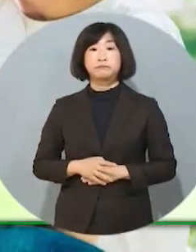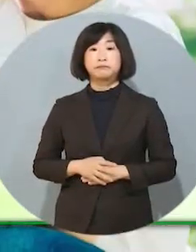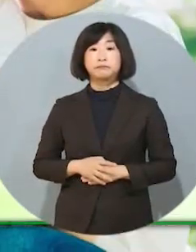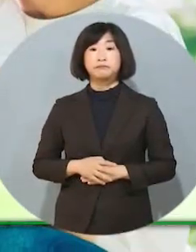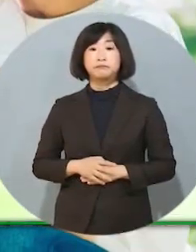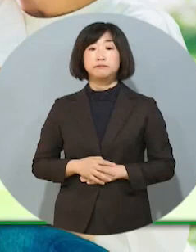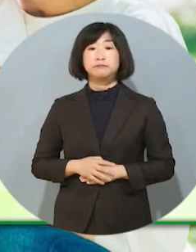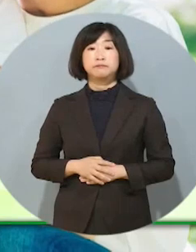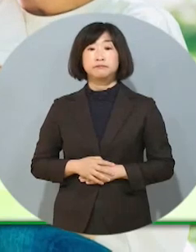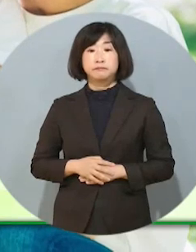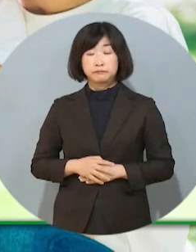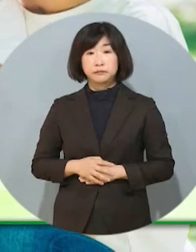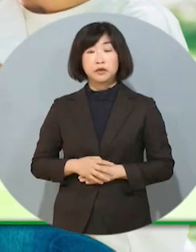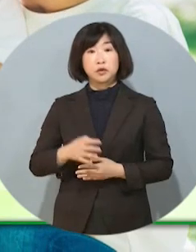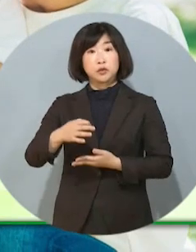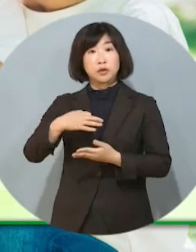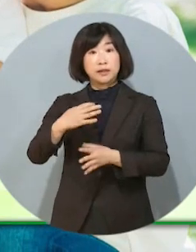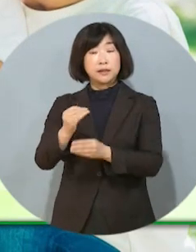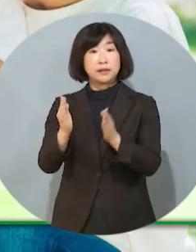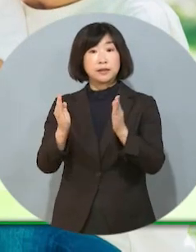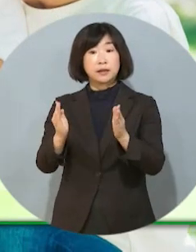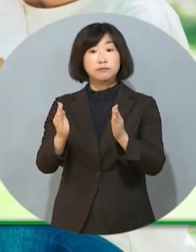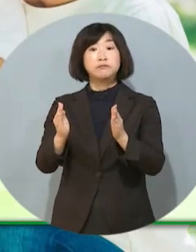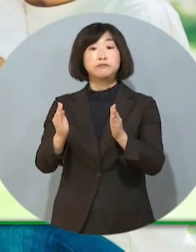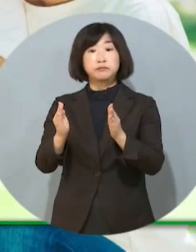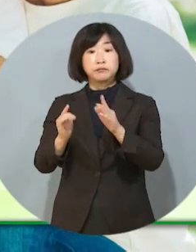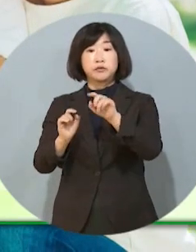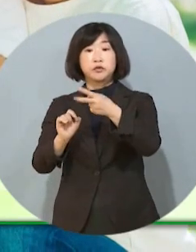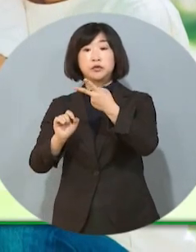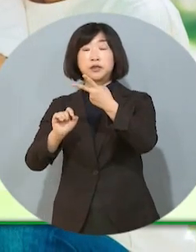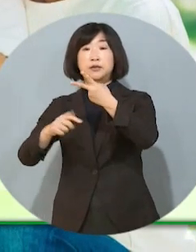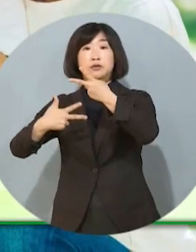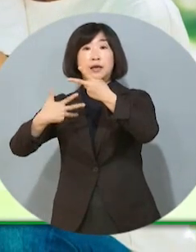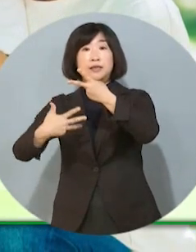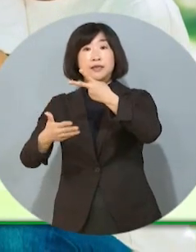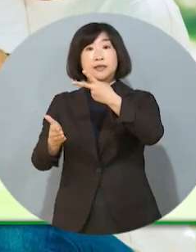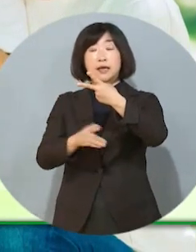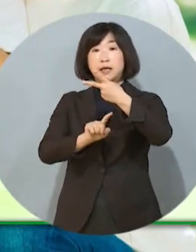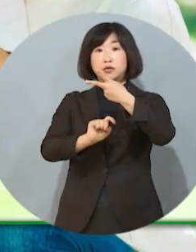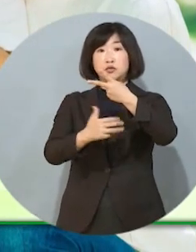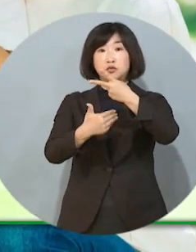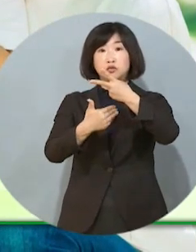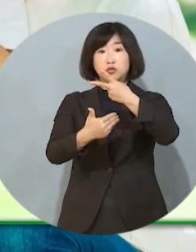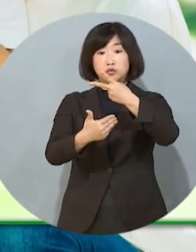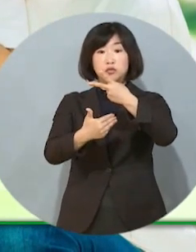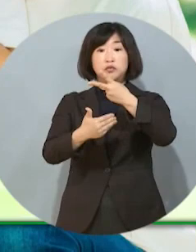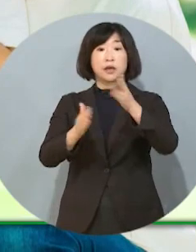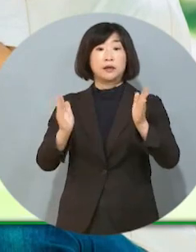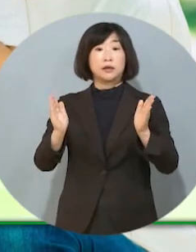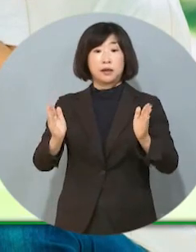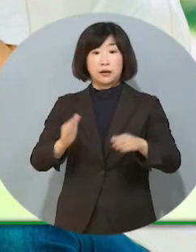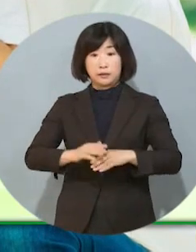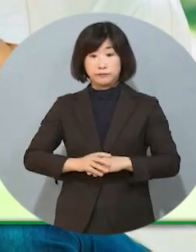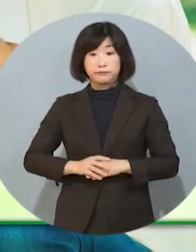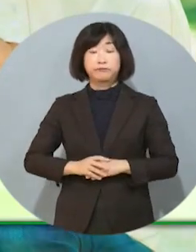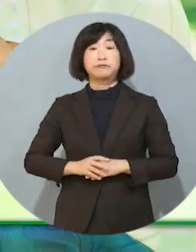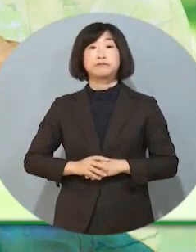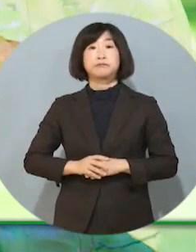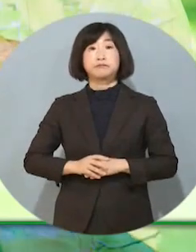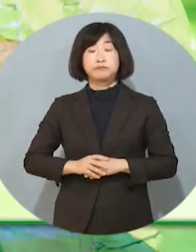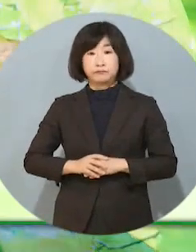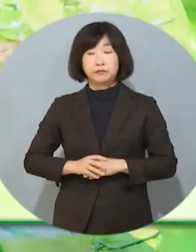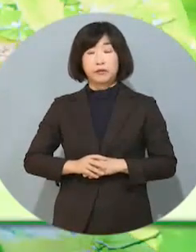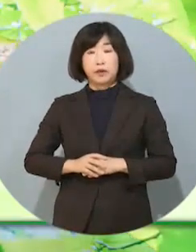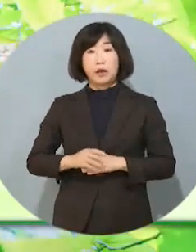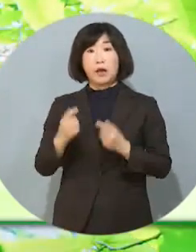です売り出し期間は来月8日金曜日から19日火曜日までです購入